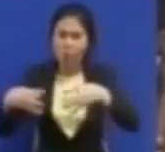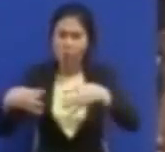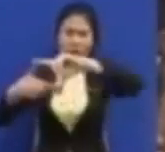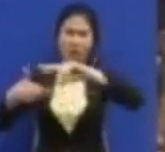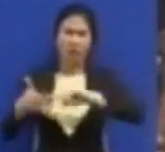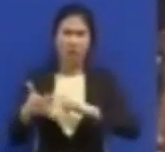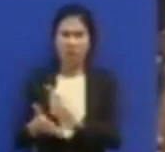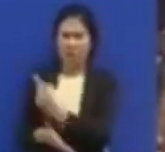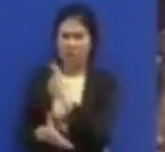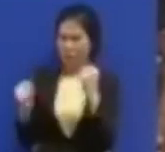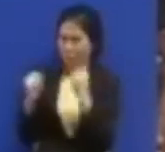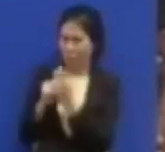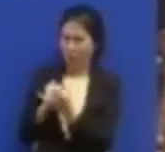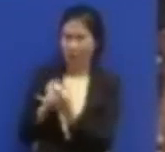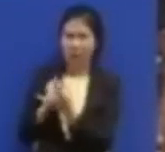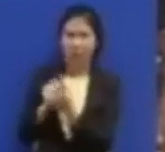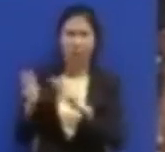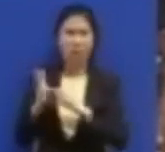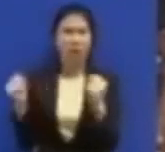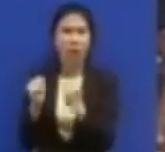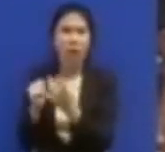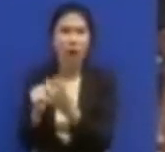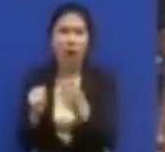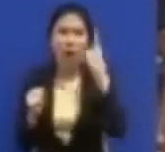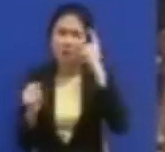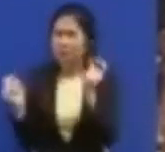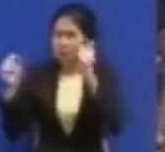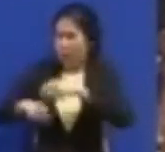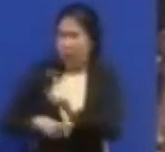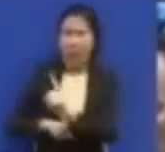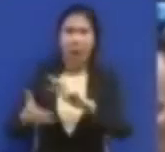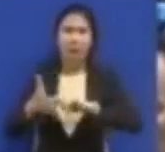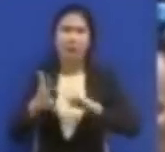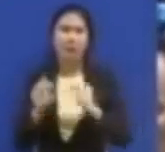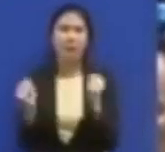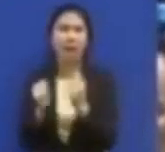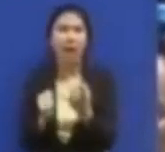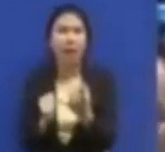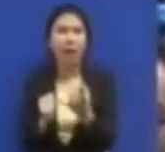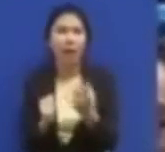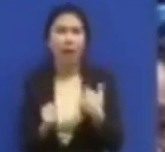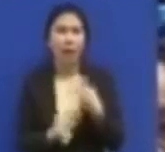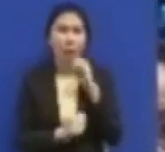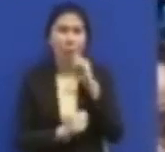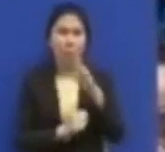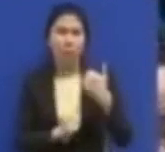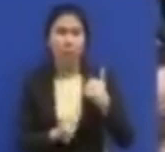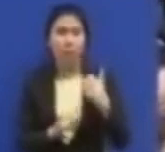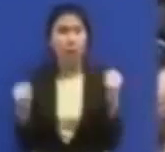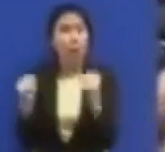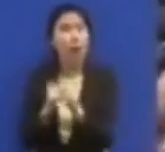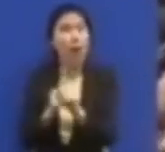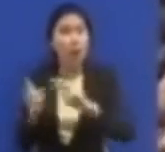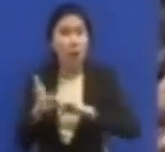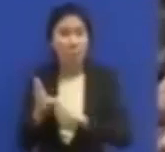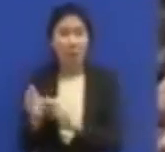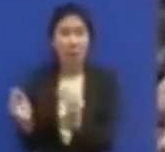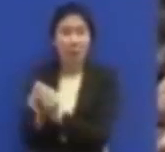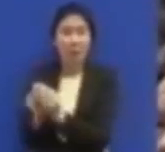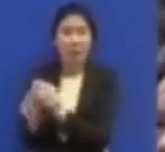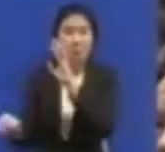านสภาผู้แทนราษฎรครับหรือว่ายังตกลงกันไม่จบท่านประธานครับหรือว่ากลัวว่าเสียงไม่พอยกไปแล้วเดี๋ยวเสียฟ